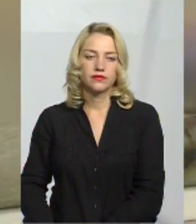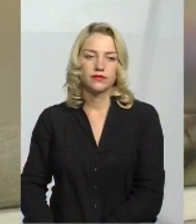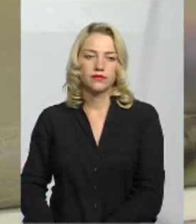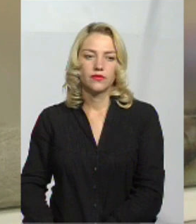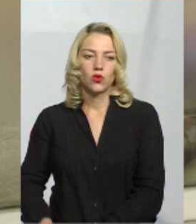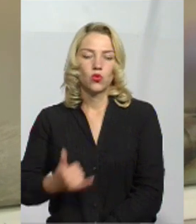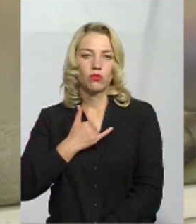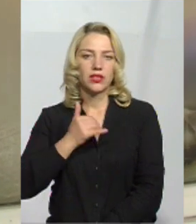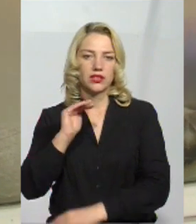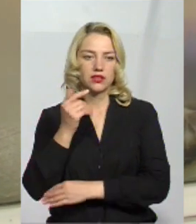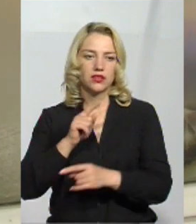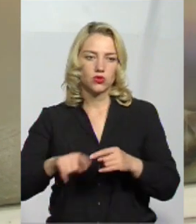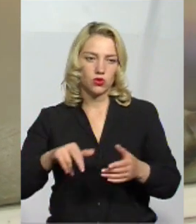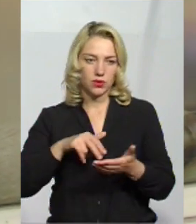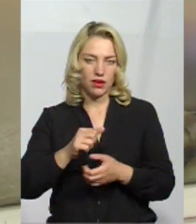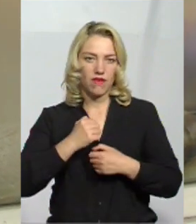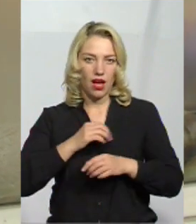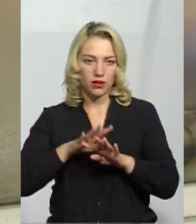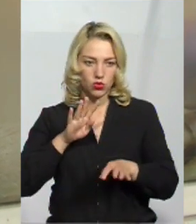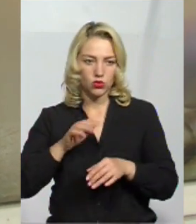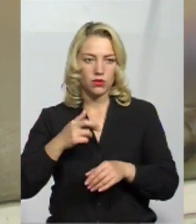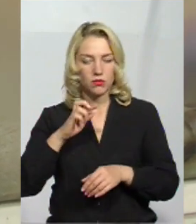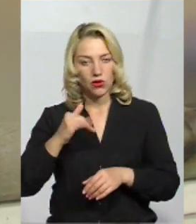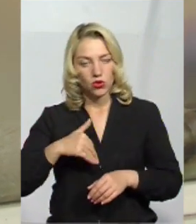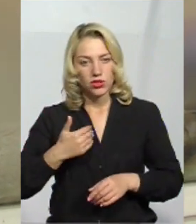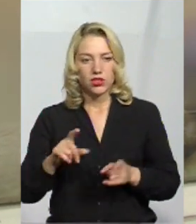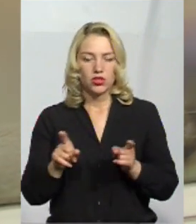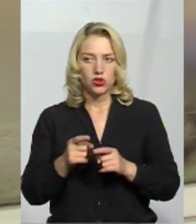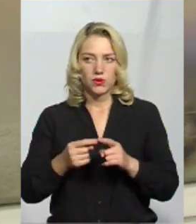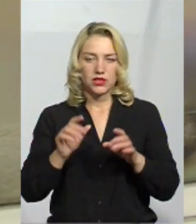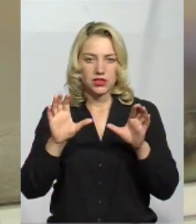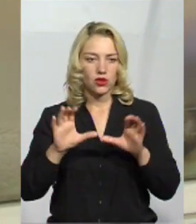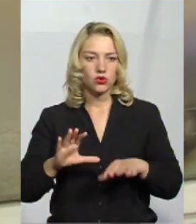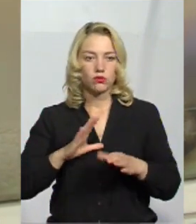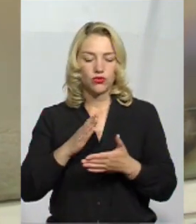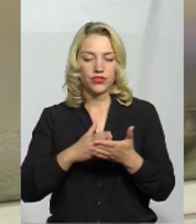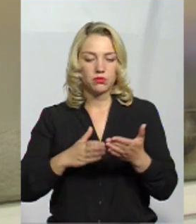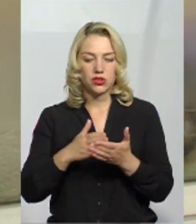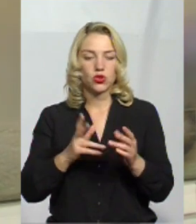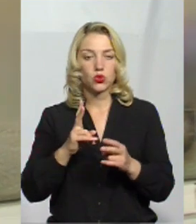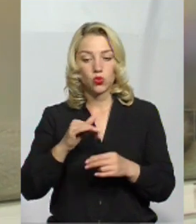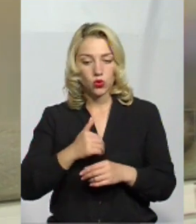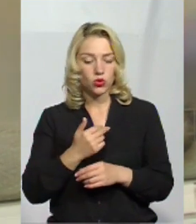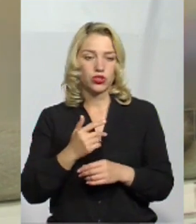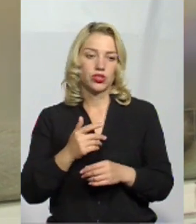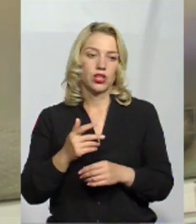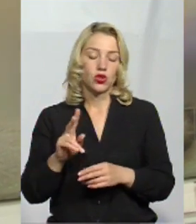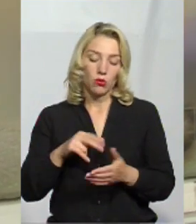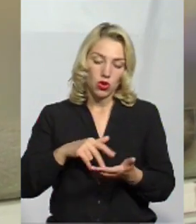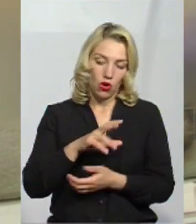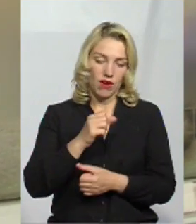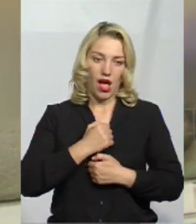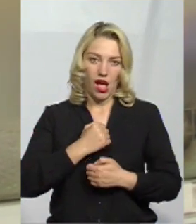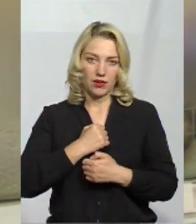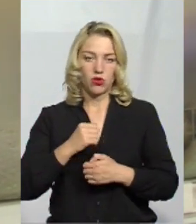З мене дитина скоро піде в армію. Я б хотіла, наприклад, щоб цей закон був відмінений, щоб хто хоче, щоб йшли в армію, хто не